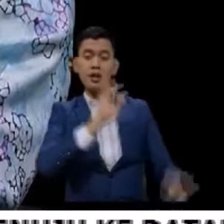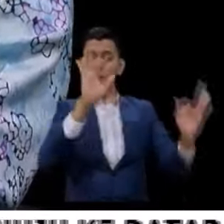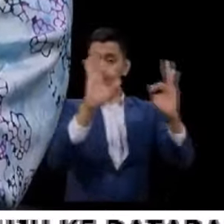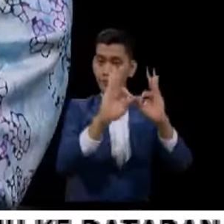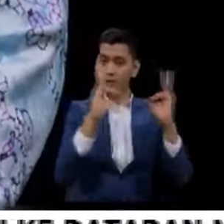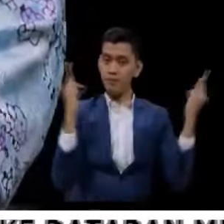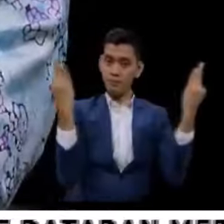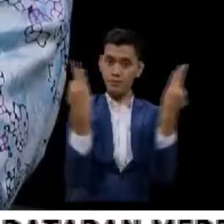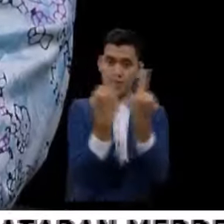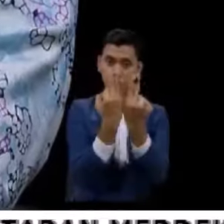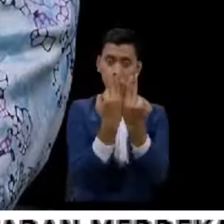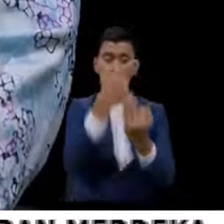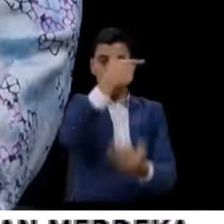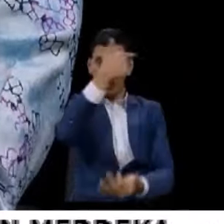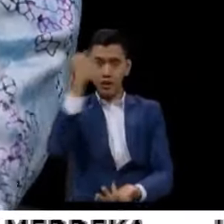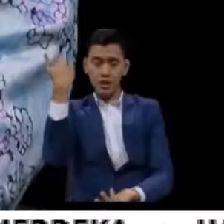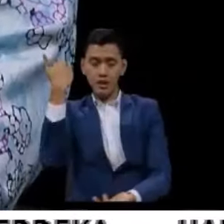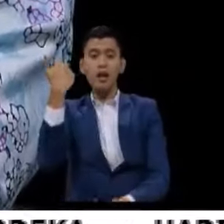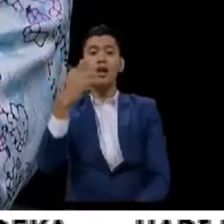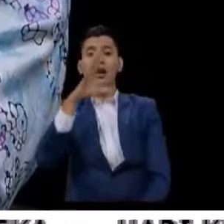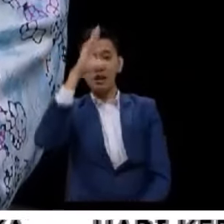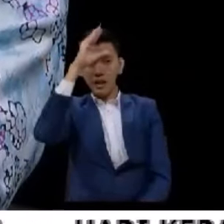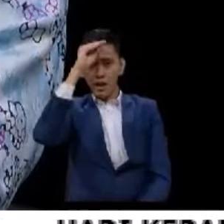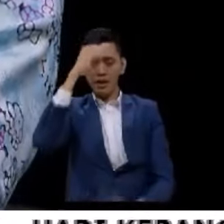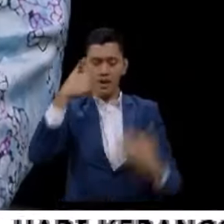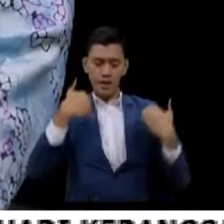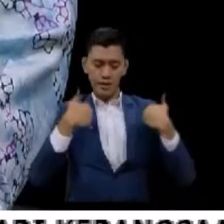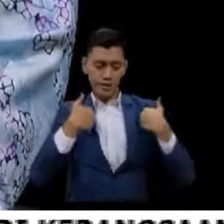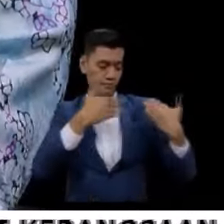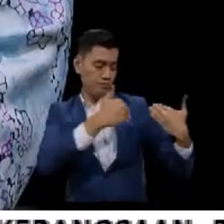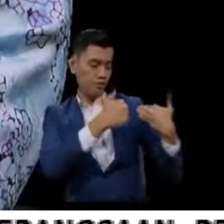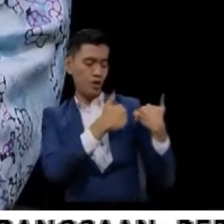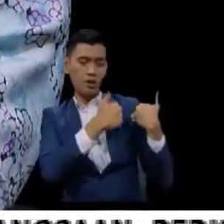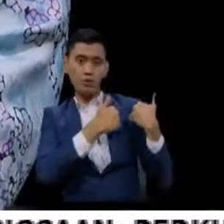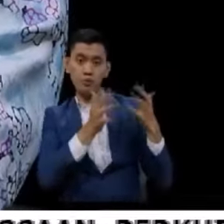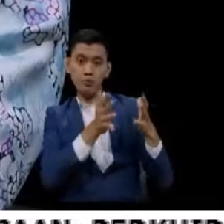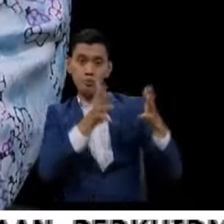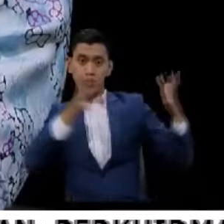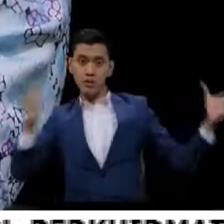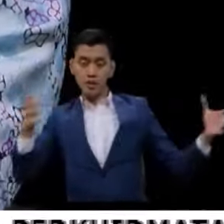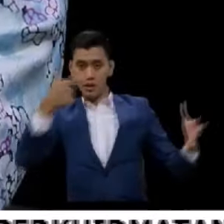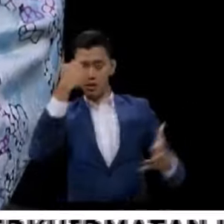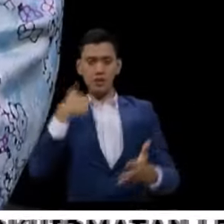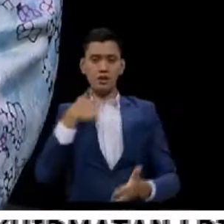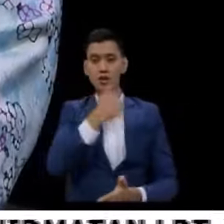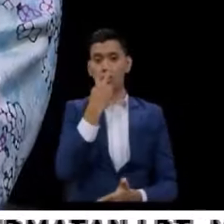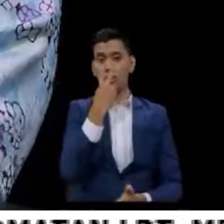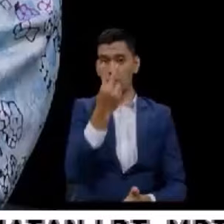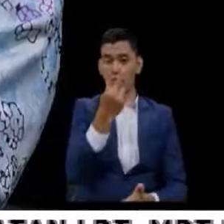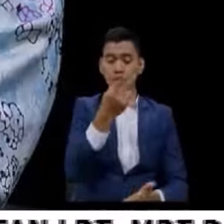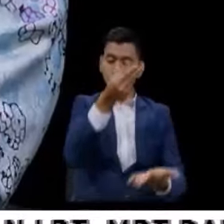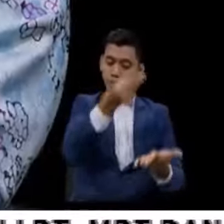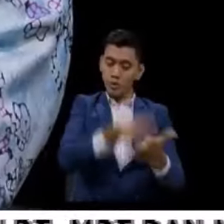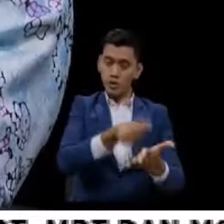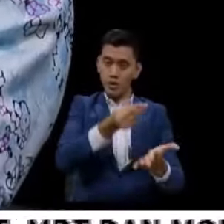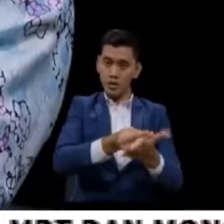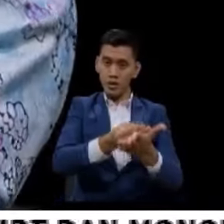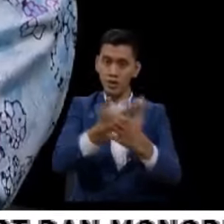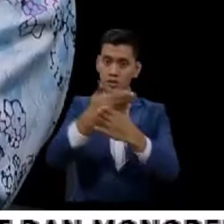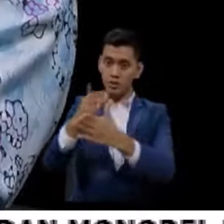tangga asbak tua laki-laki ini dari tanggungjawab usaha oleh itu lactating adalah saat faraid kita dapat lihat laki-laki